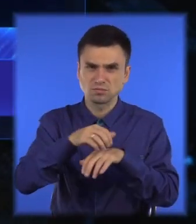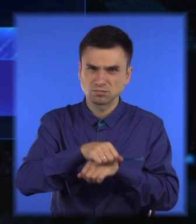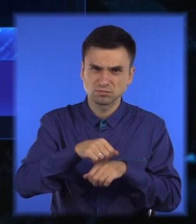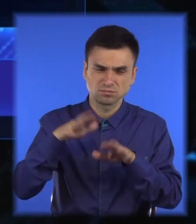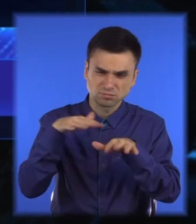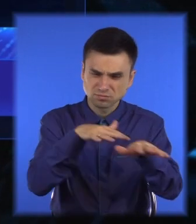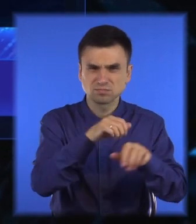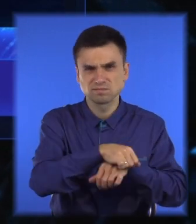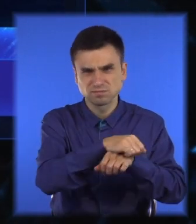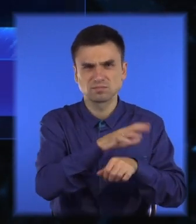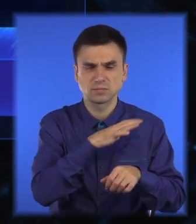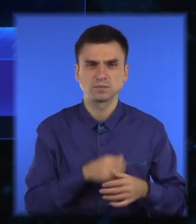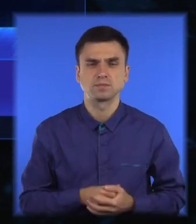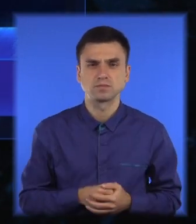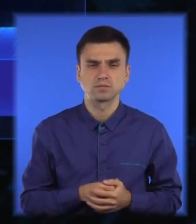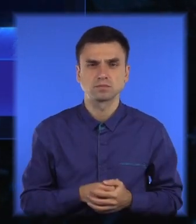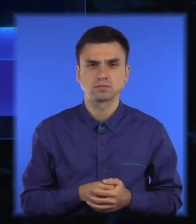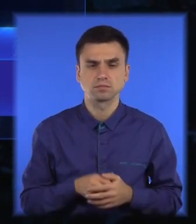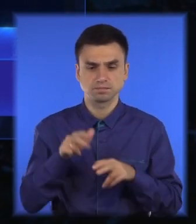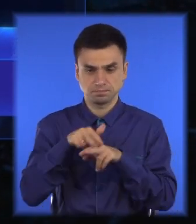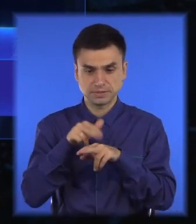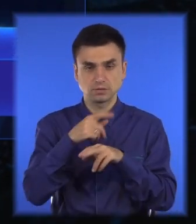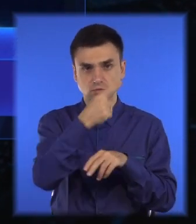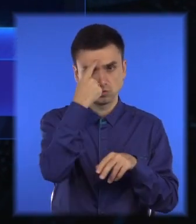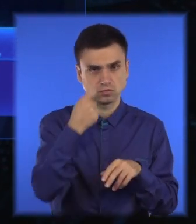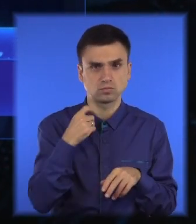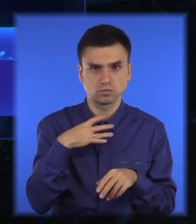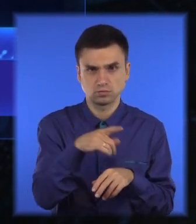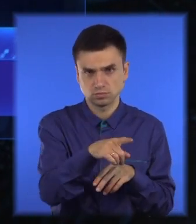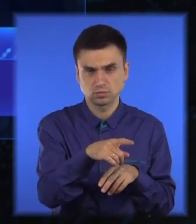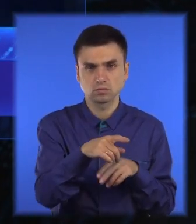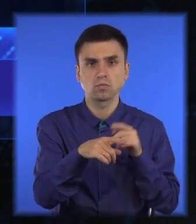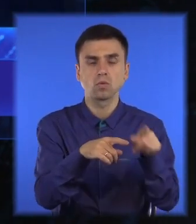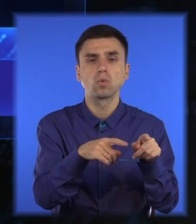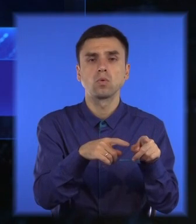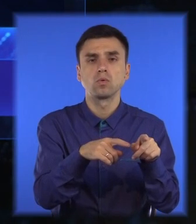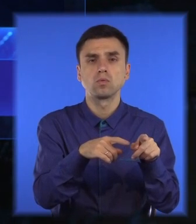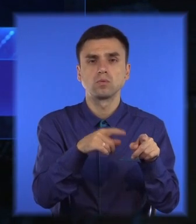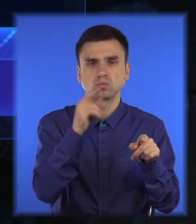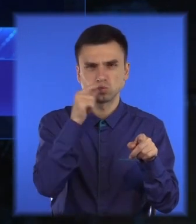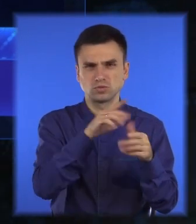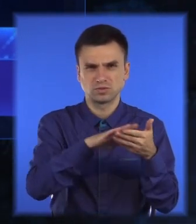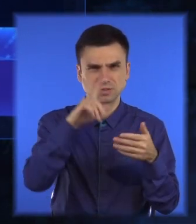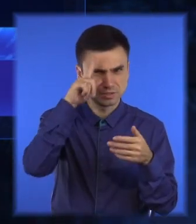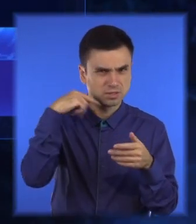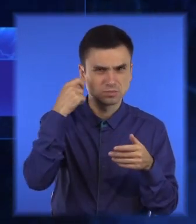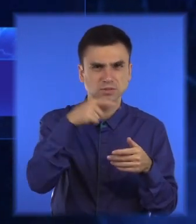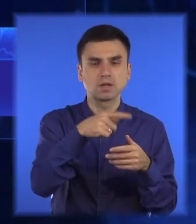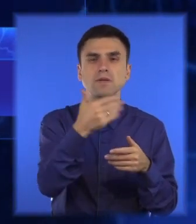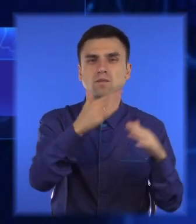надійшло повідомлення від місцевого мешканця про те, що він виявив на подвір'ї свого